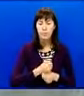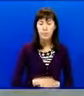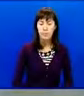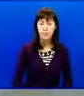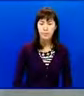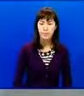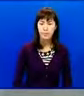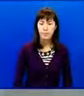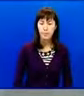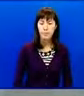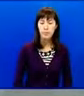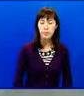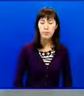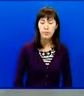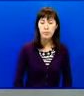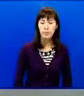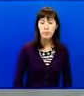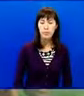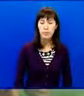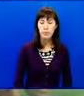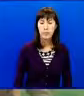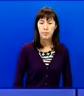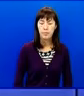Ахмарал Кубжасарова, Бахт Байларов, Оңтүстік Ақпарат.